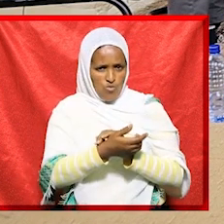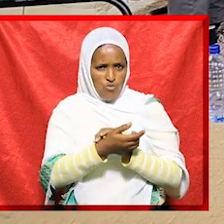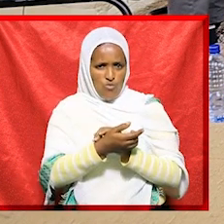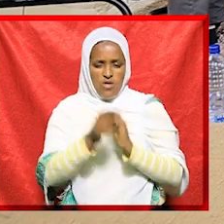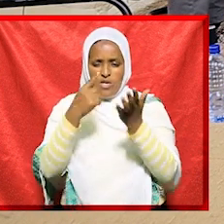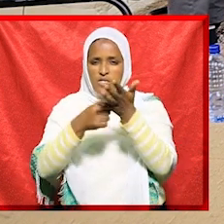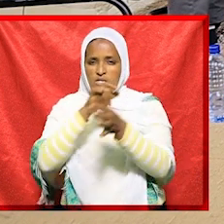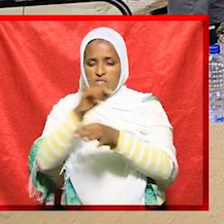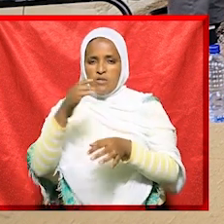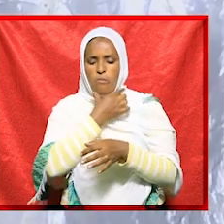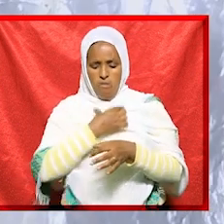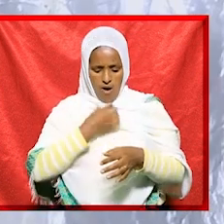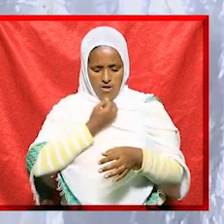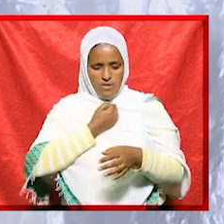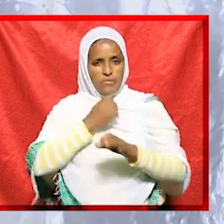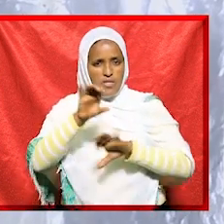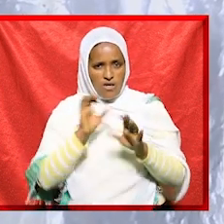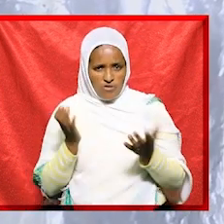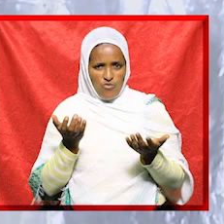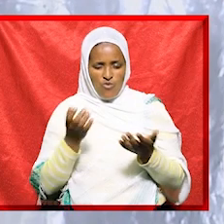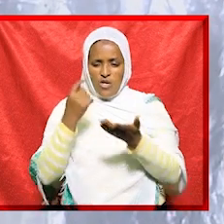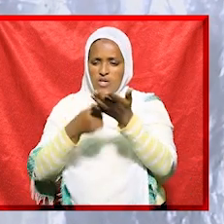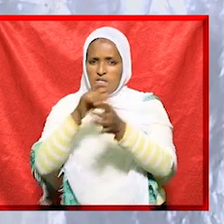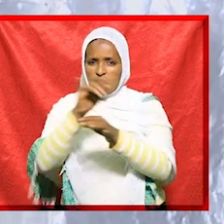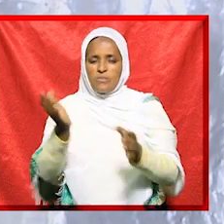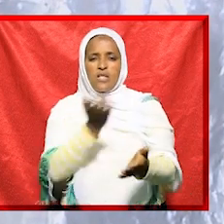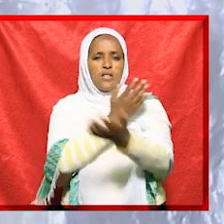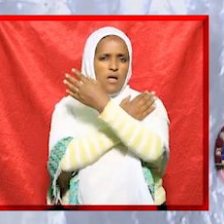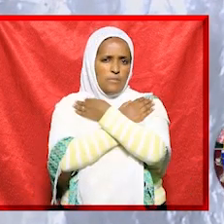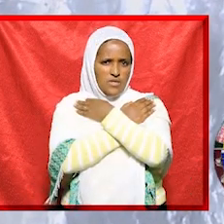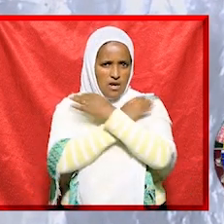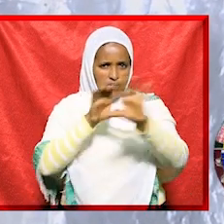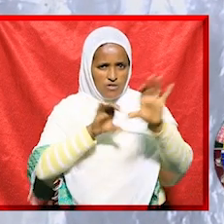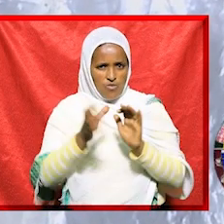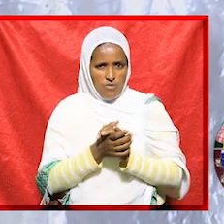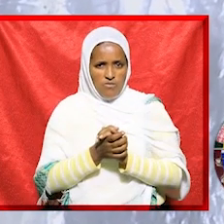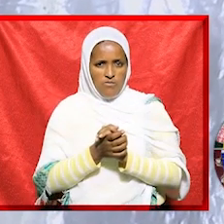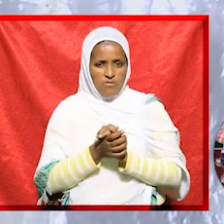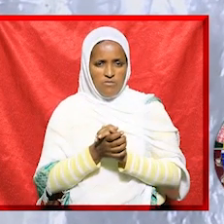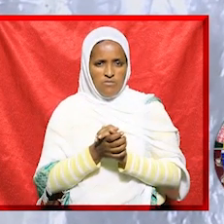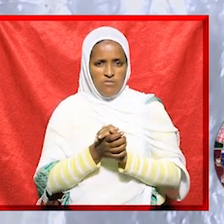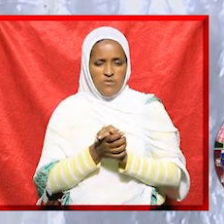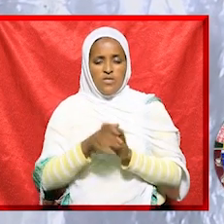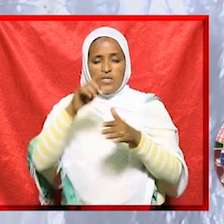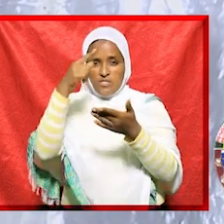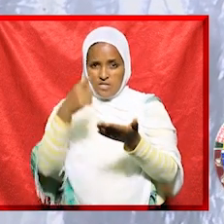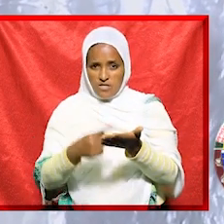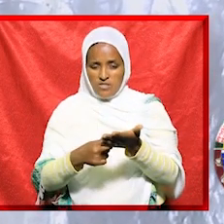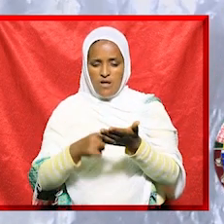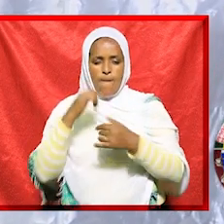እንዲሁነ ነው ኢትዮጵያውያን ምን ሆን ነው እንዲሁነ ነው ማተብ ምን አስረው እንዲሁነ ነው ነጠላ ምን ለብሰው